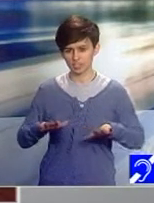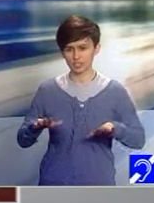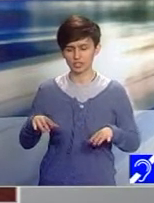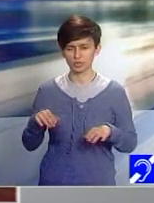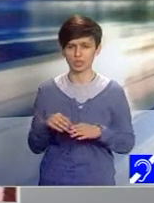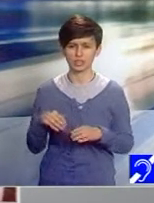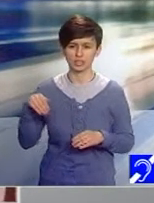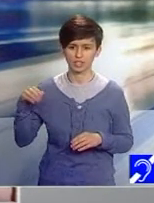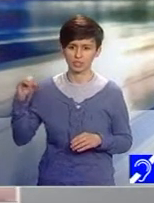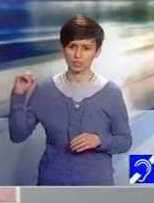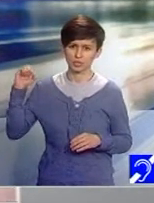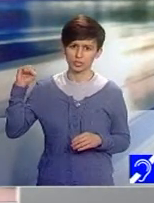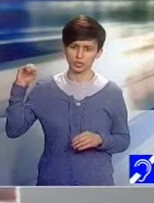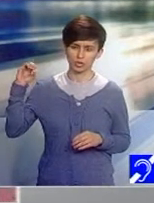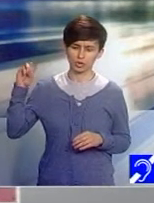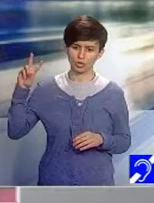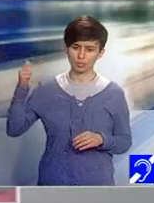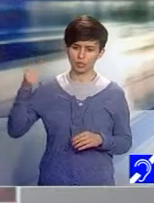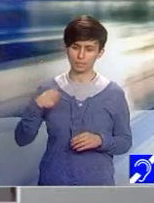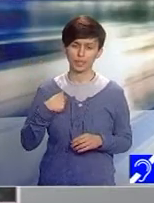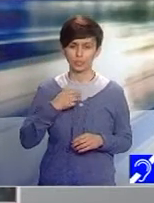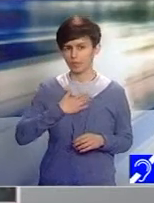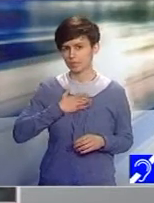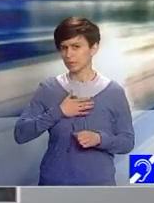Mi-a plăcut foarte mult povestea.